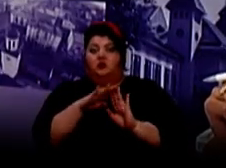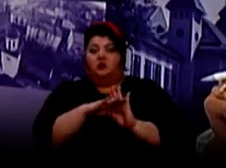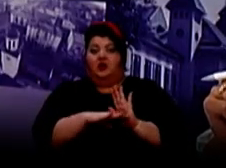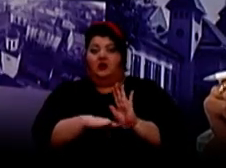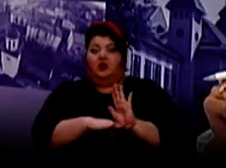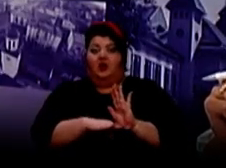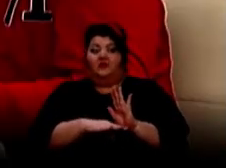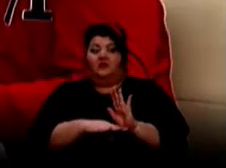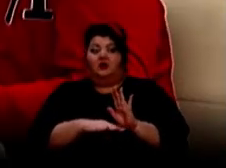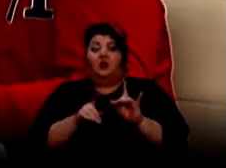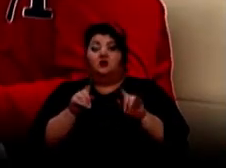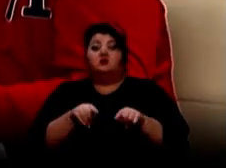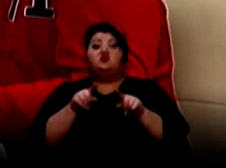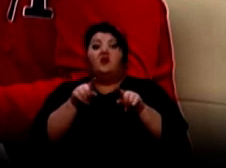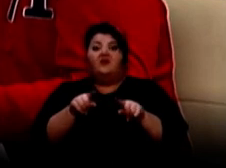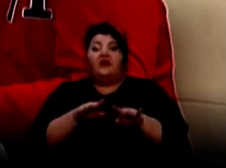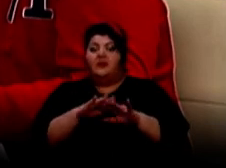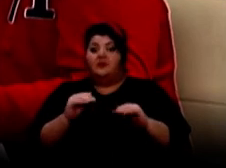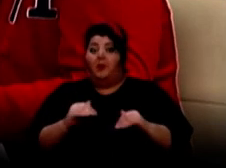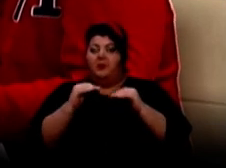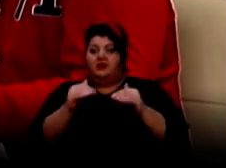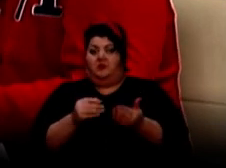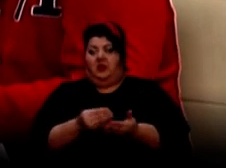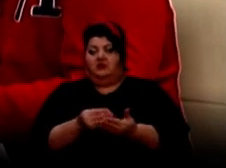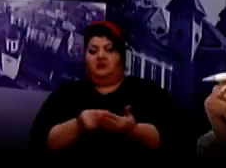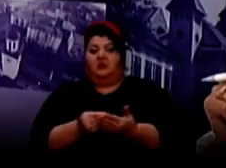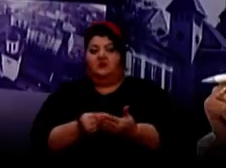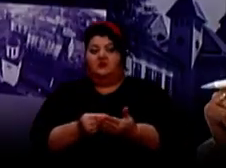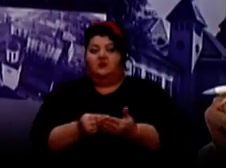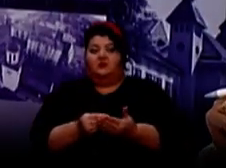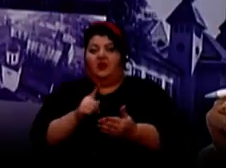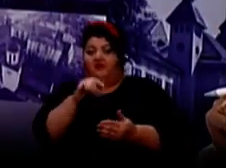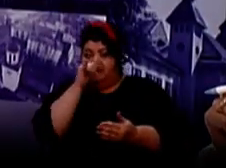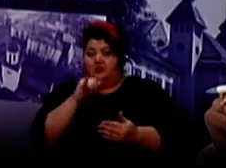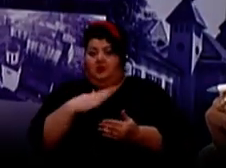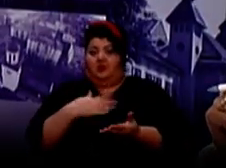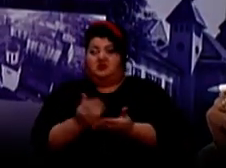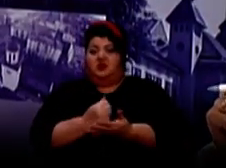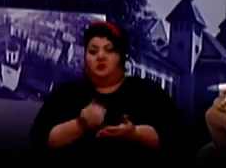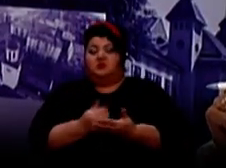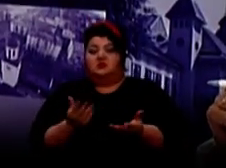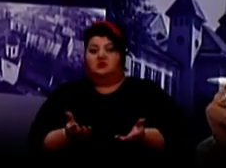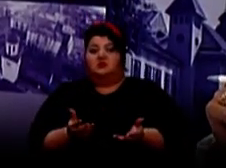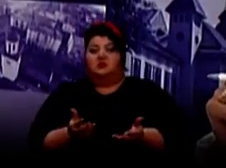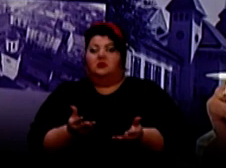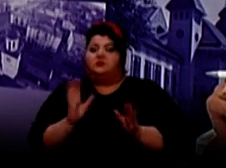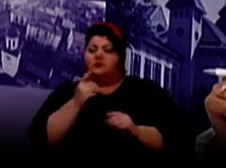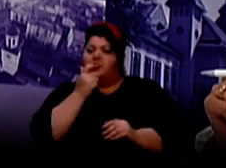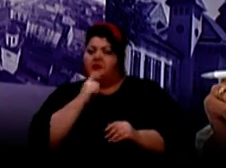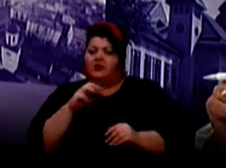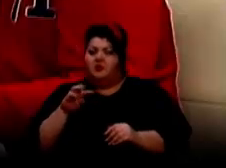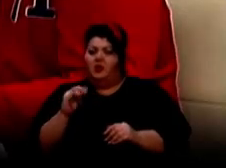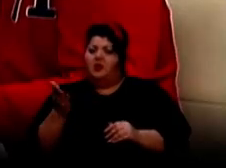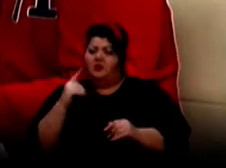елементарних речей. Тому що ви не виконуєте графік. Чекайте, пане Михайле, я прошу вас, давайте ми не